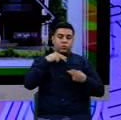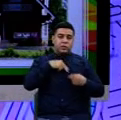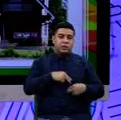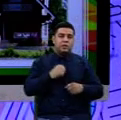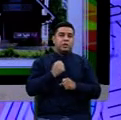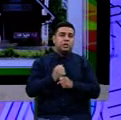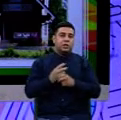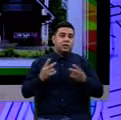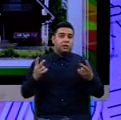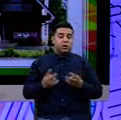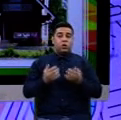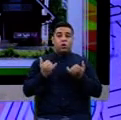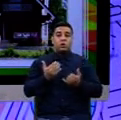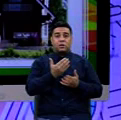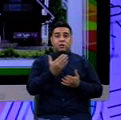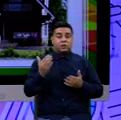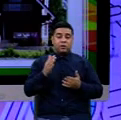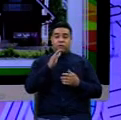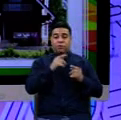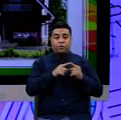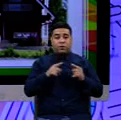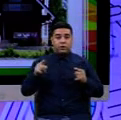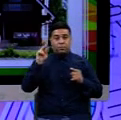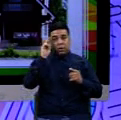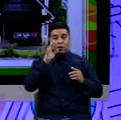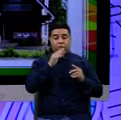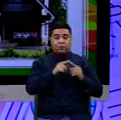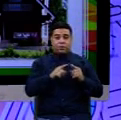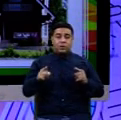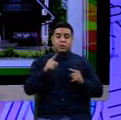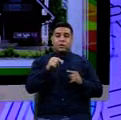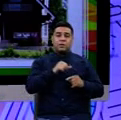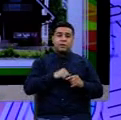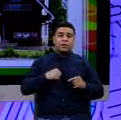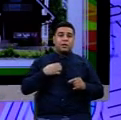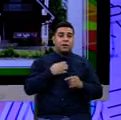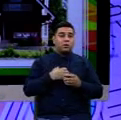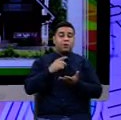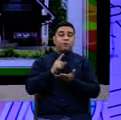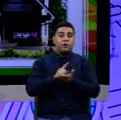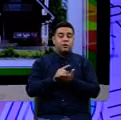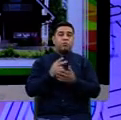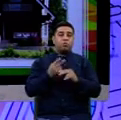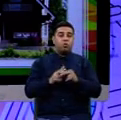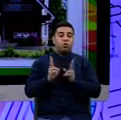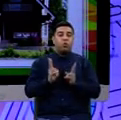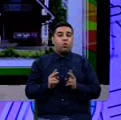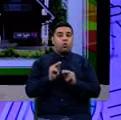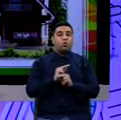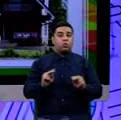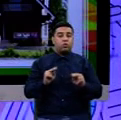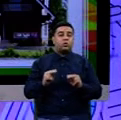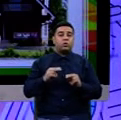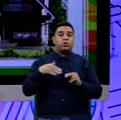ekan. Sizning hozirgi davringizda, ayniqsa maktab davrida esa sizning asosiy vazifangiz o'qituvchilar